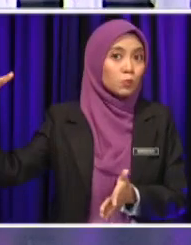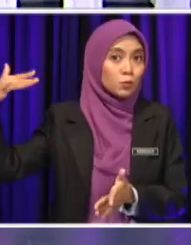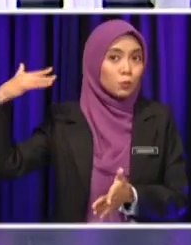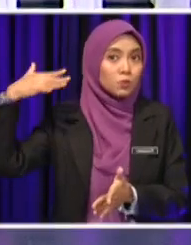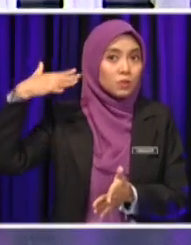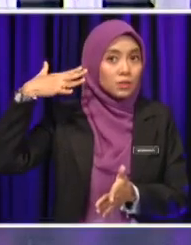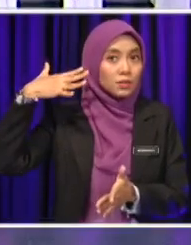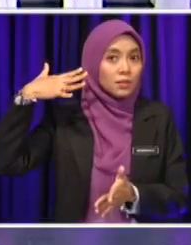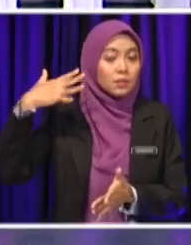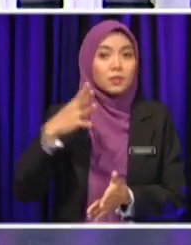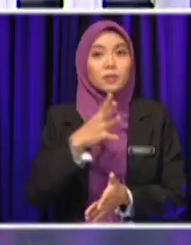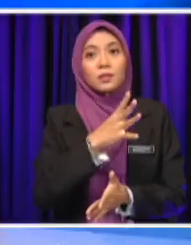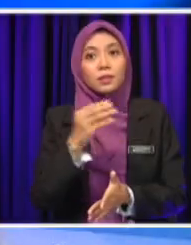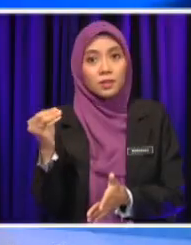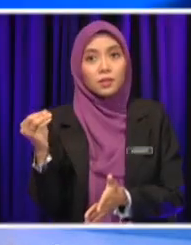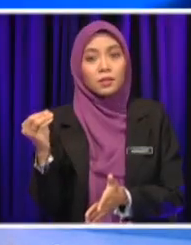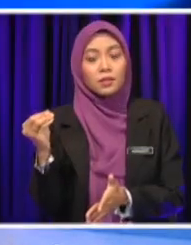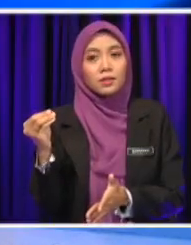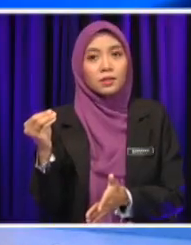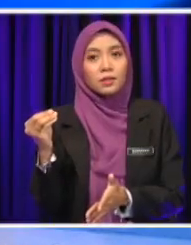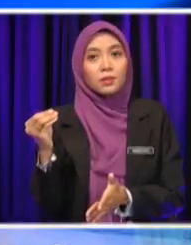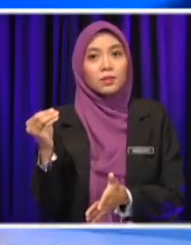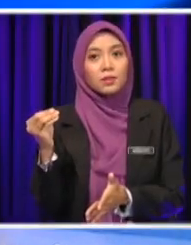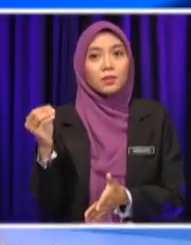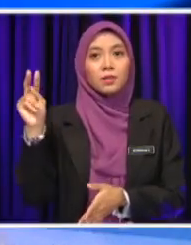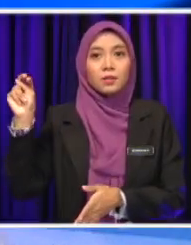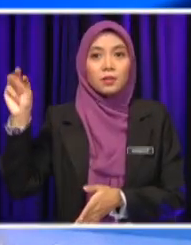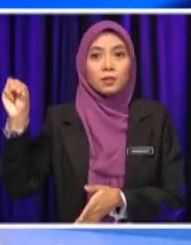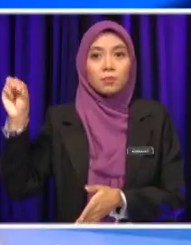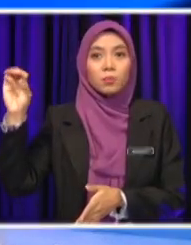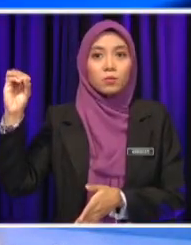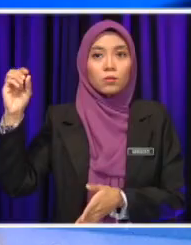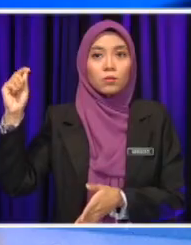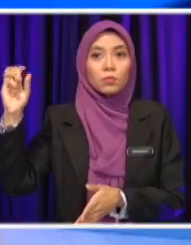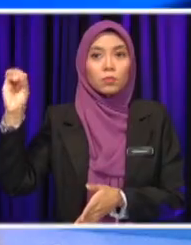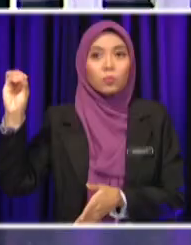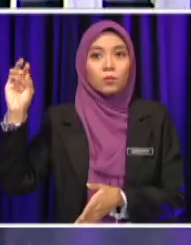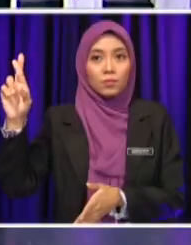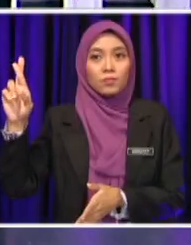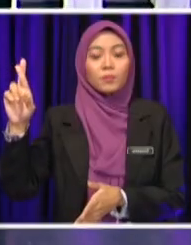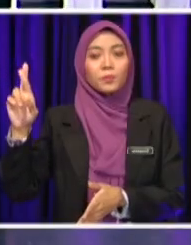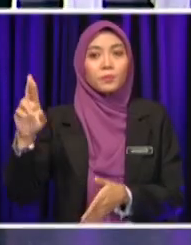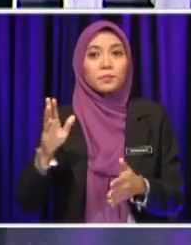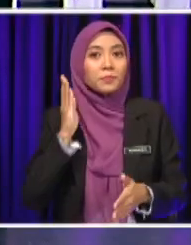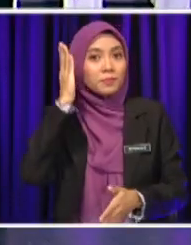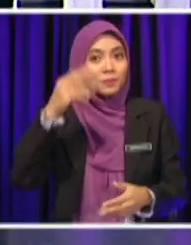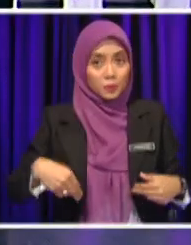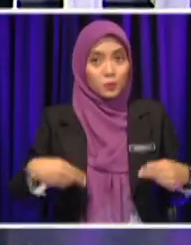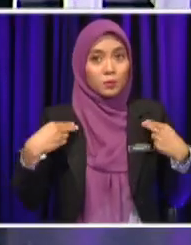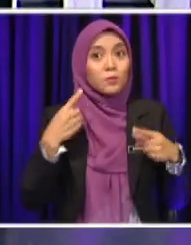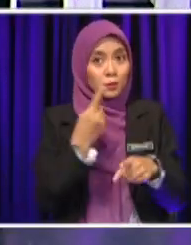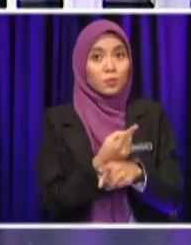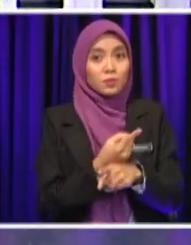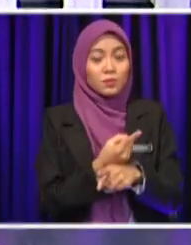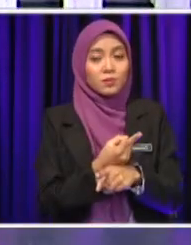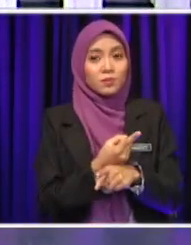Dan dia akan yang ketiga run motor cikgu. Betul ke ni? Betul lah cikgu. Betul ke agak-agak? Murid-murid kita angguk dekat rumah